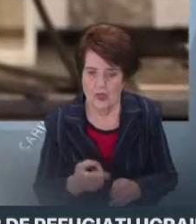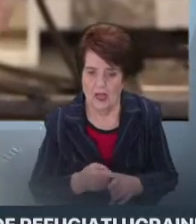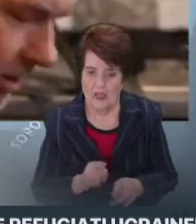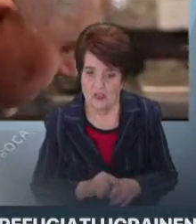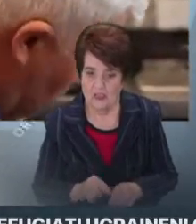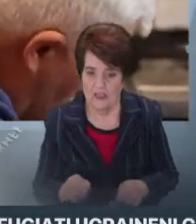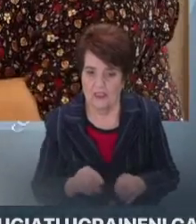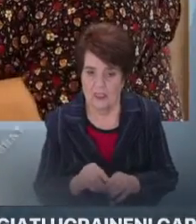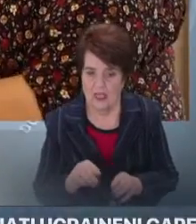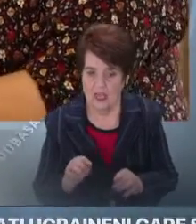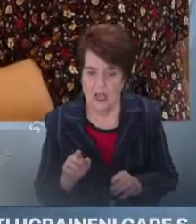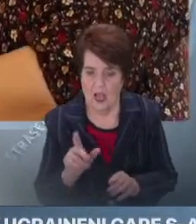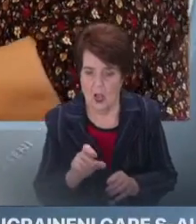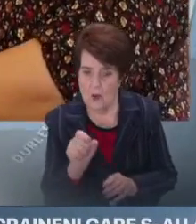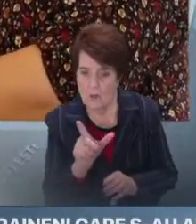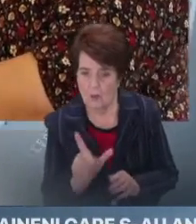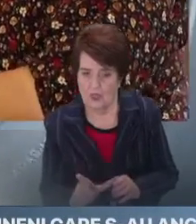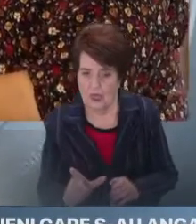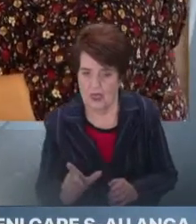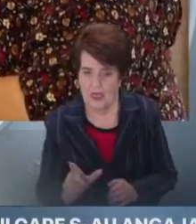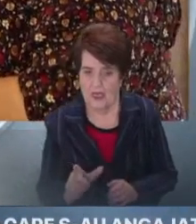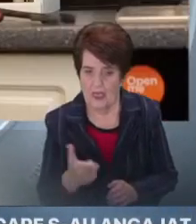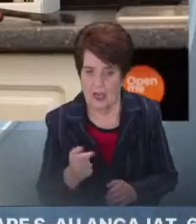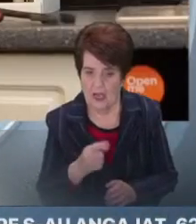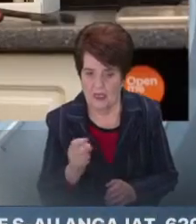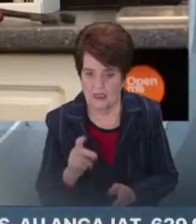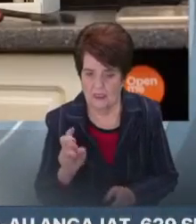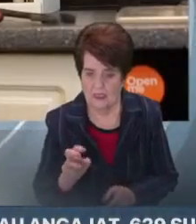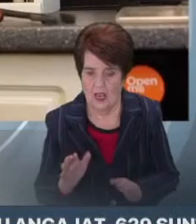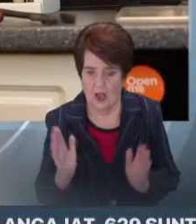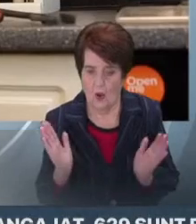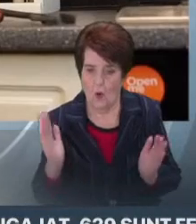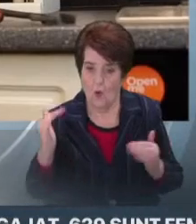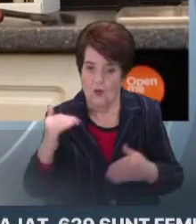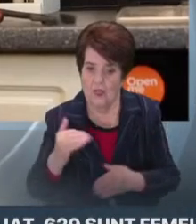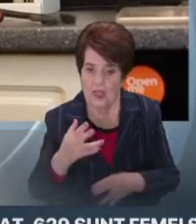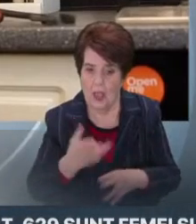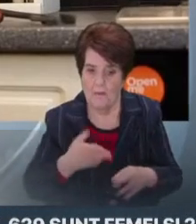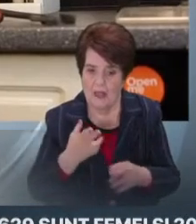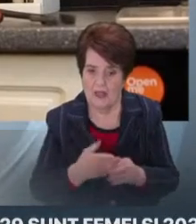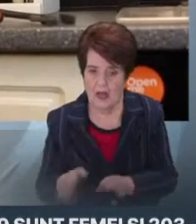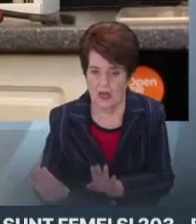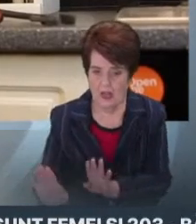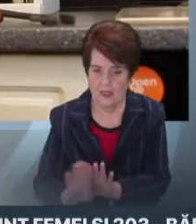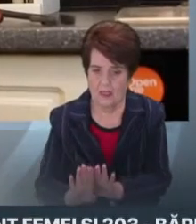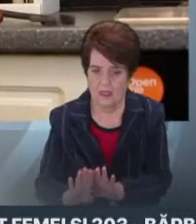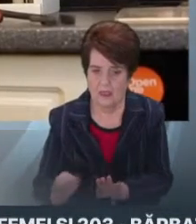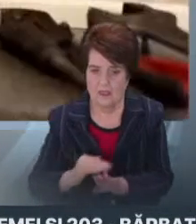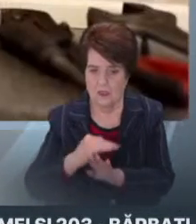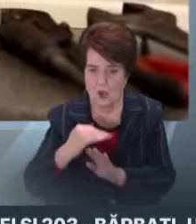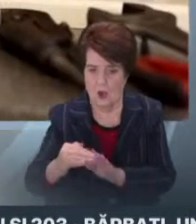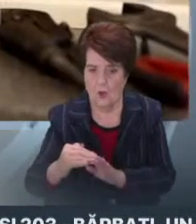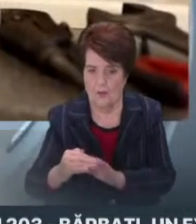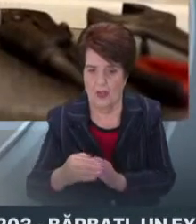fie amplasate într-o cutie metalică, închisă și acoperite